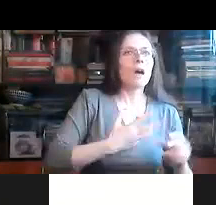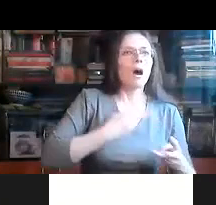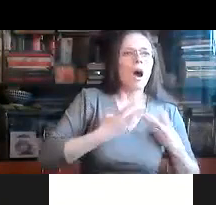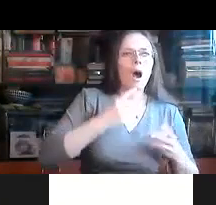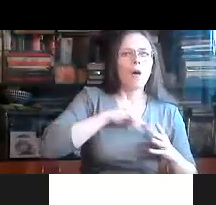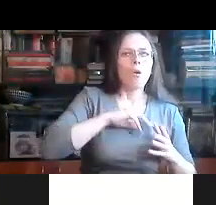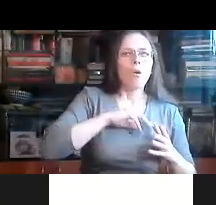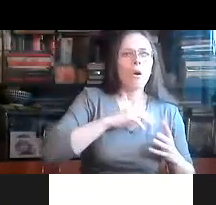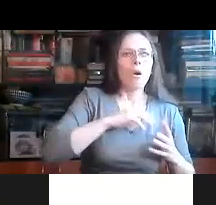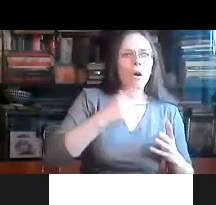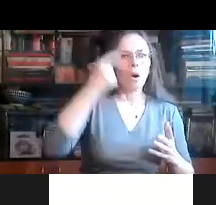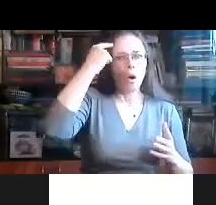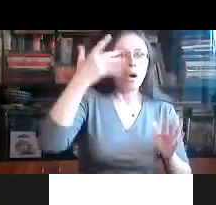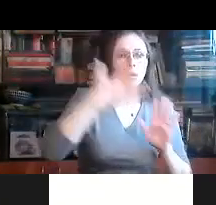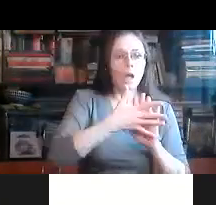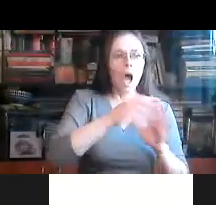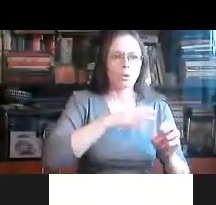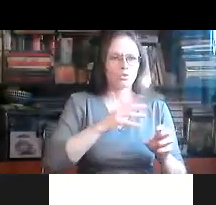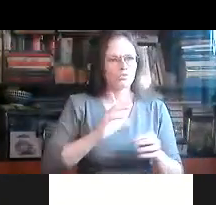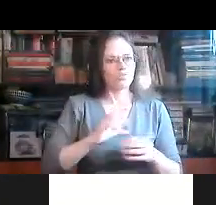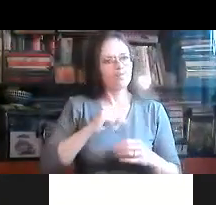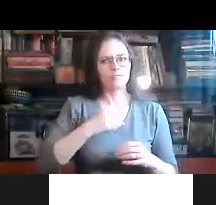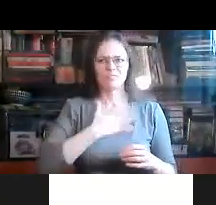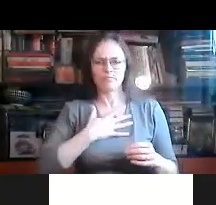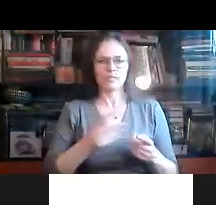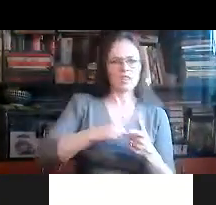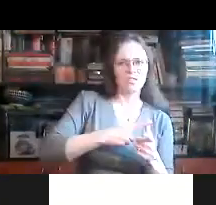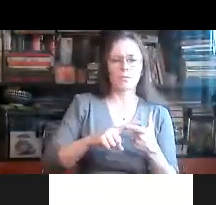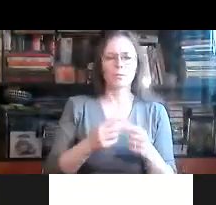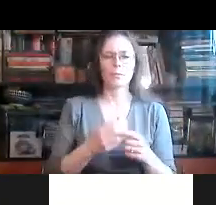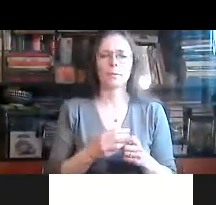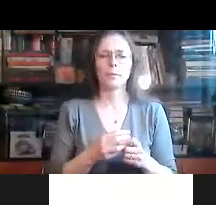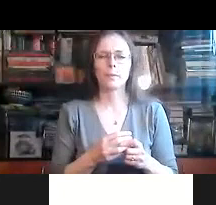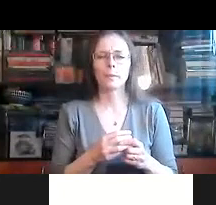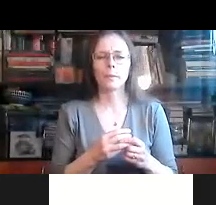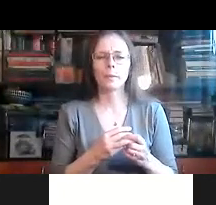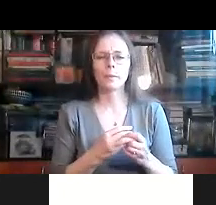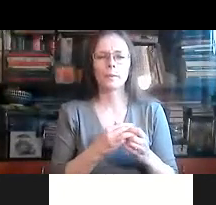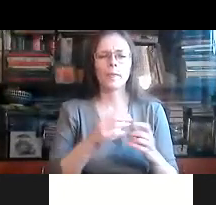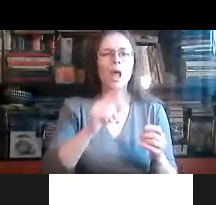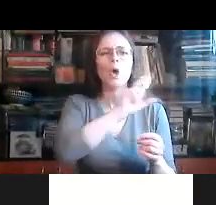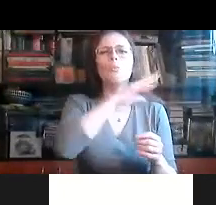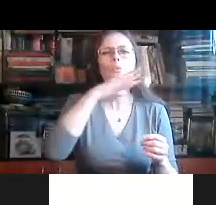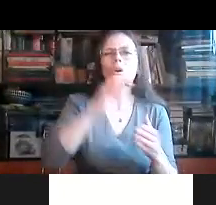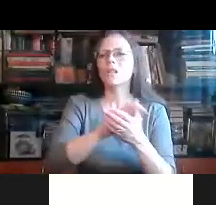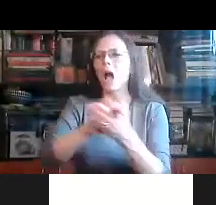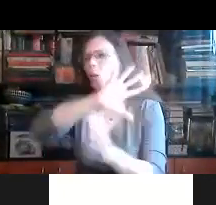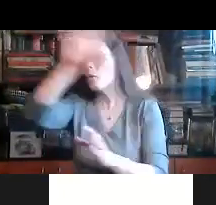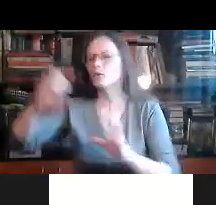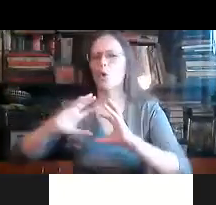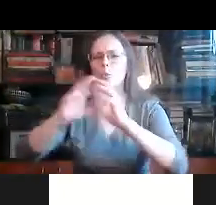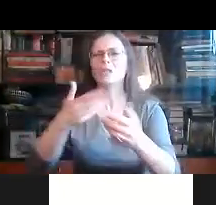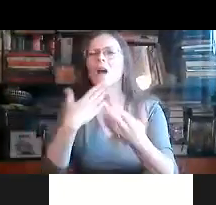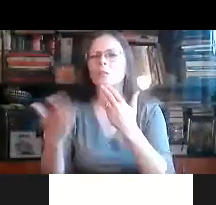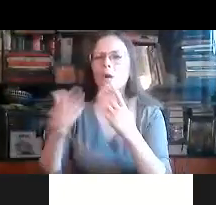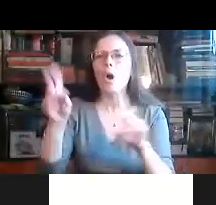Фейсбуке, а поскольку у меня знакомые по всему миру, то я практически до сегодняшнего дня все время читаю новые сообщения о том, что